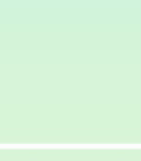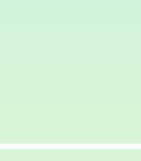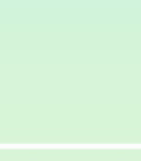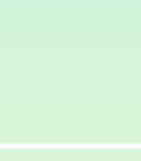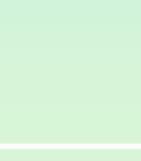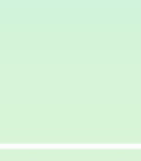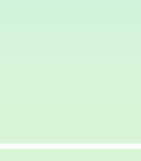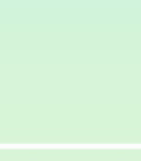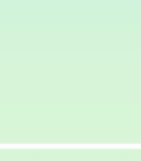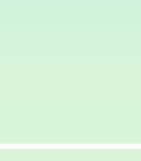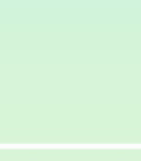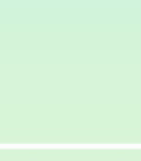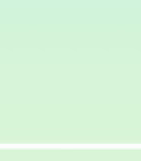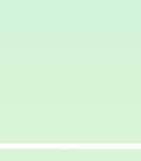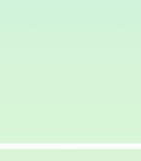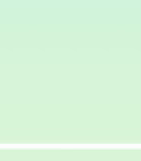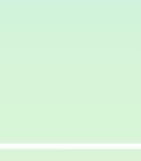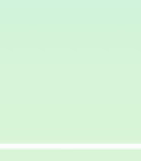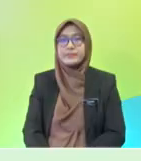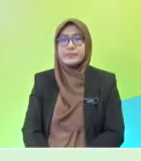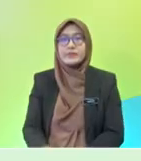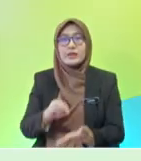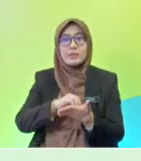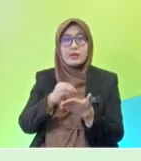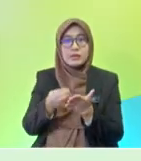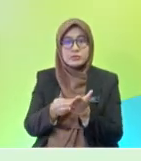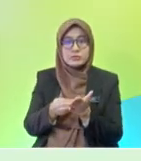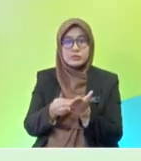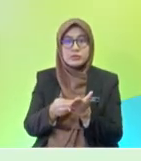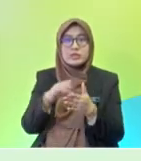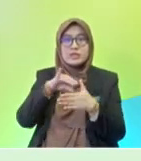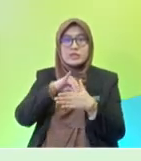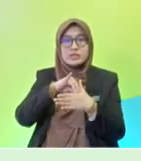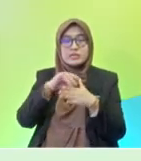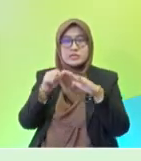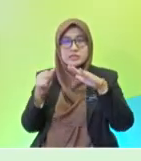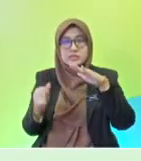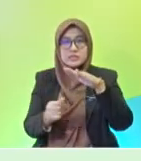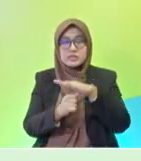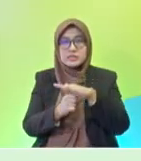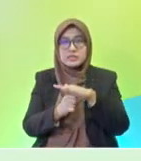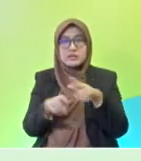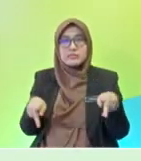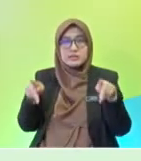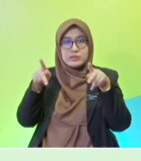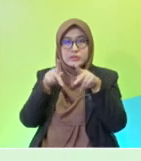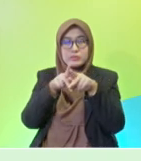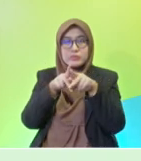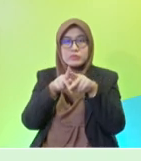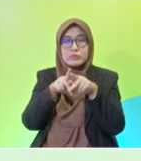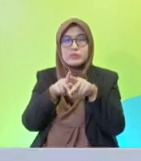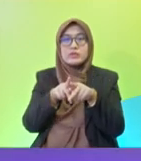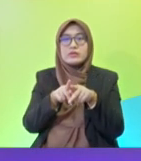situ Oke jadi ber ini perlu dinyatakan oleh murid itu sendiri idea sendiri